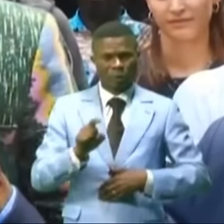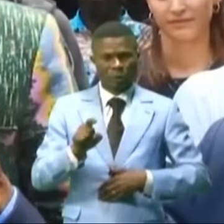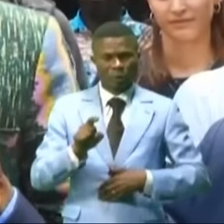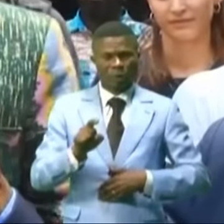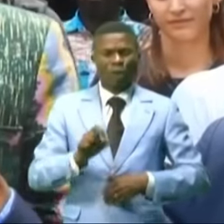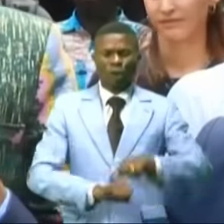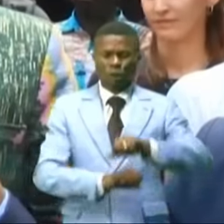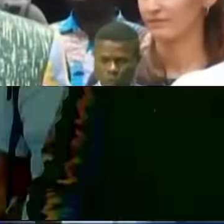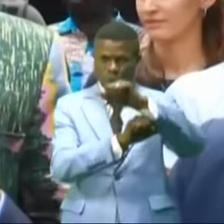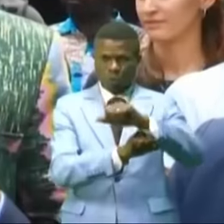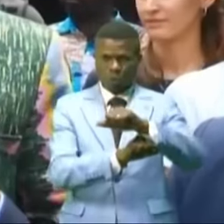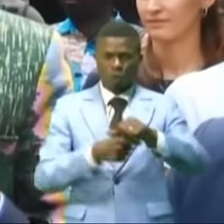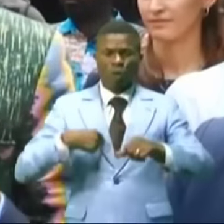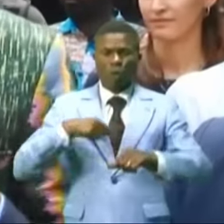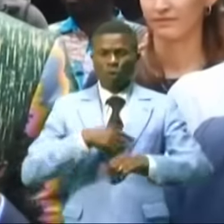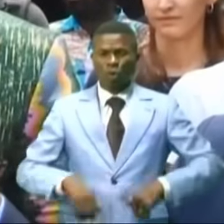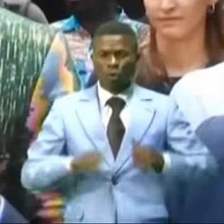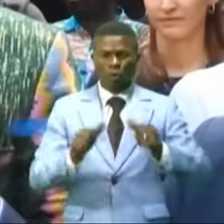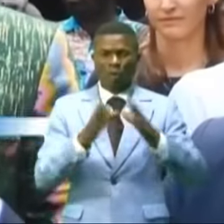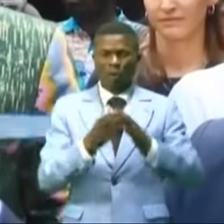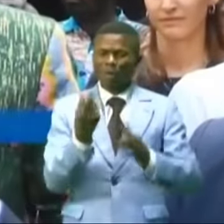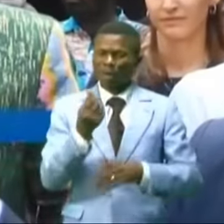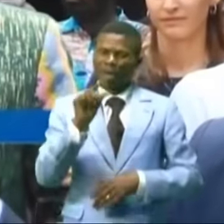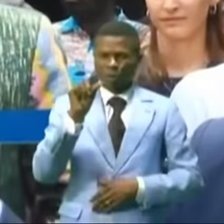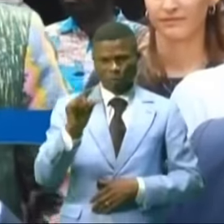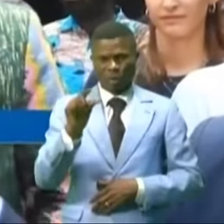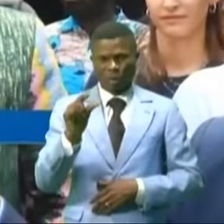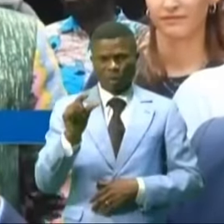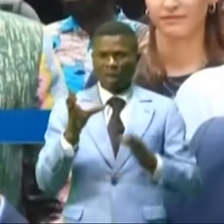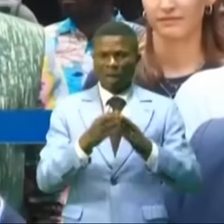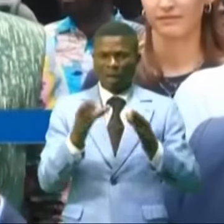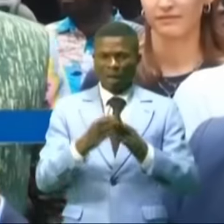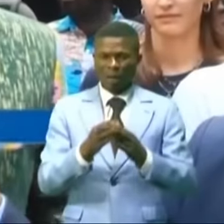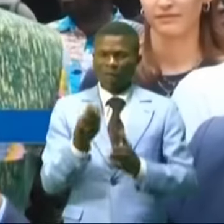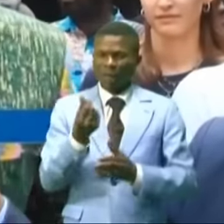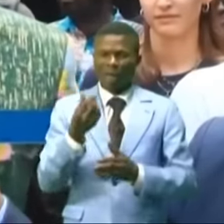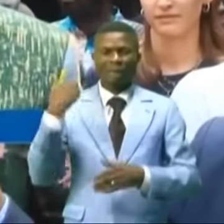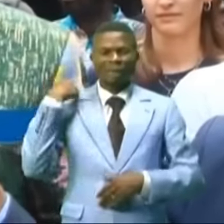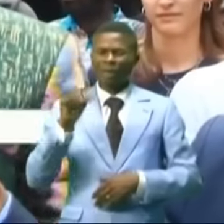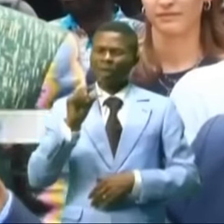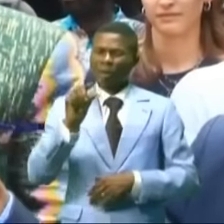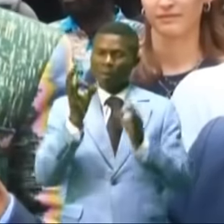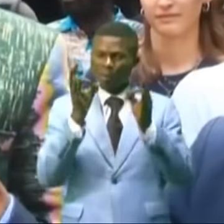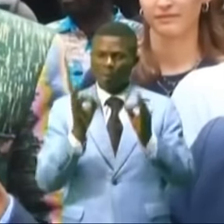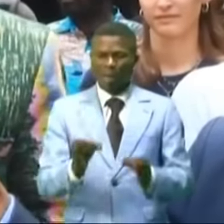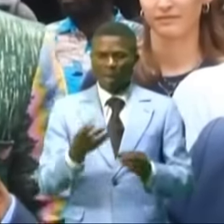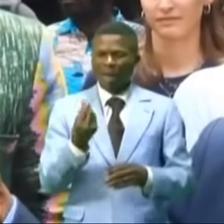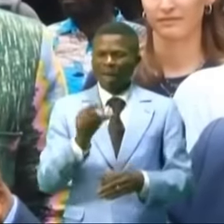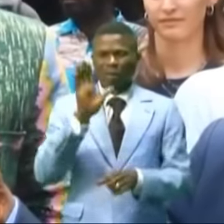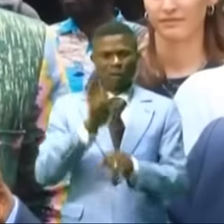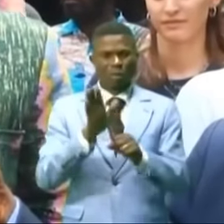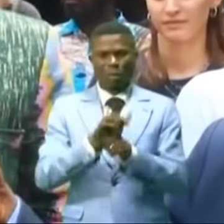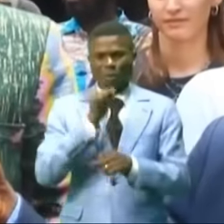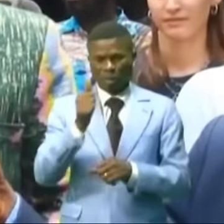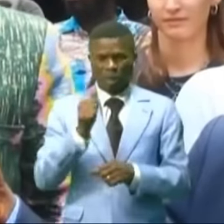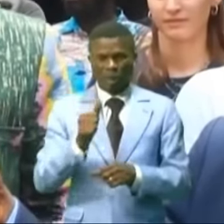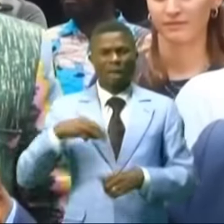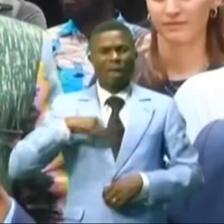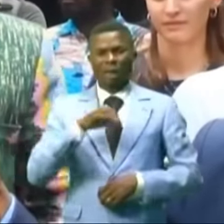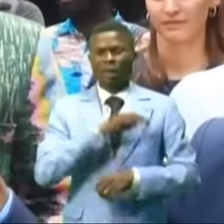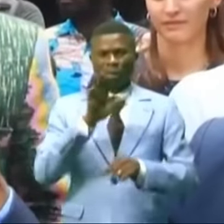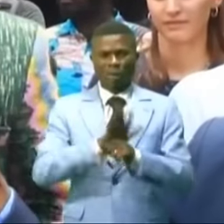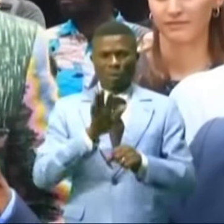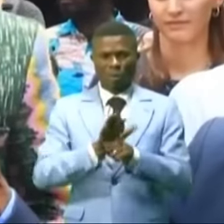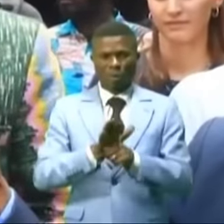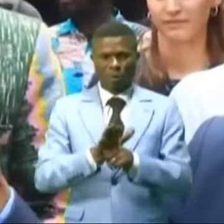l'appui, parce que nous vivons avec des moyens de bord, avec la subvention de l'État bien sûr, mais ce sont des cotisations des membres qui font à ce